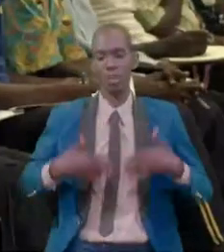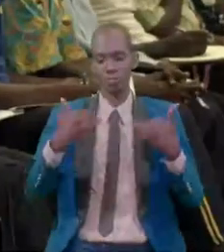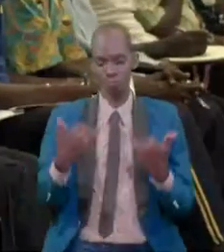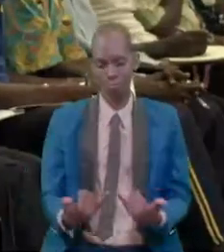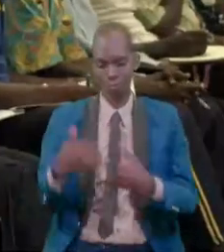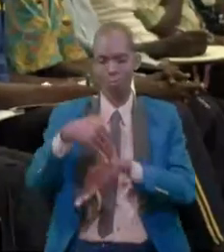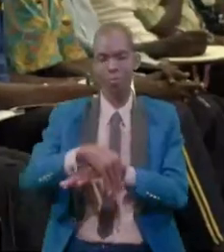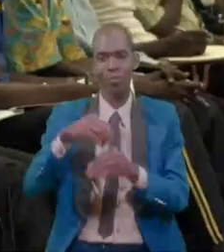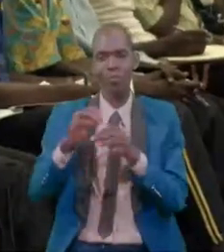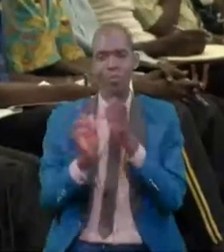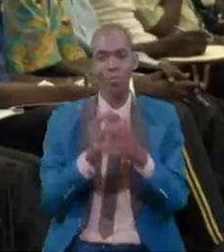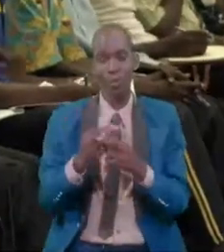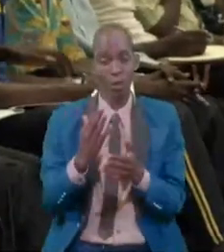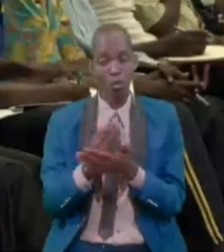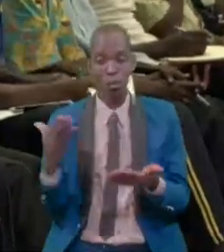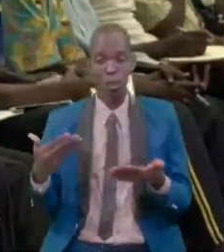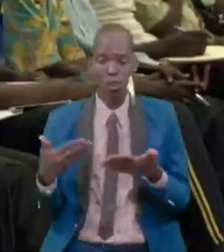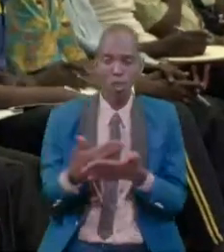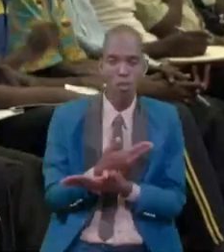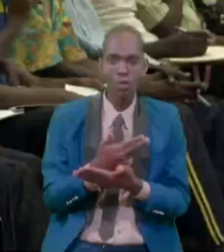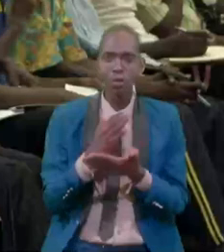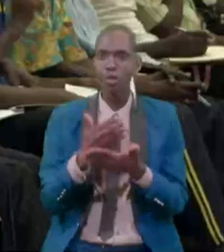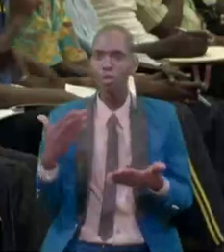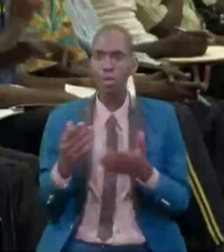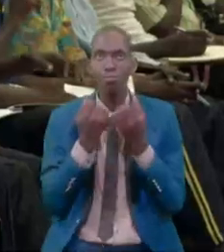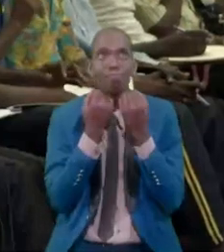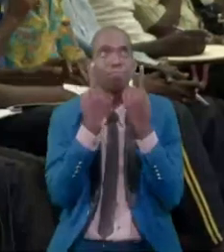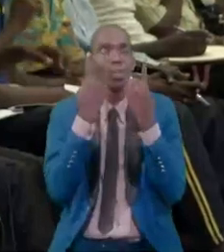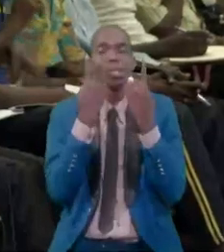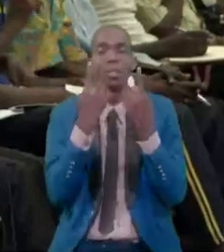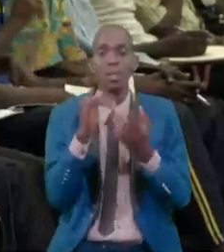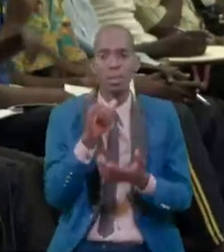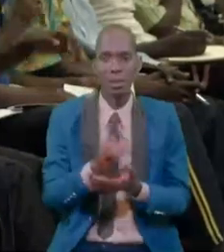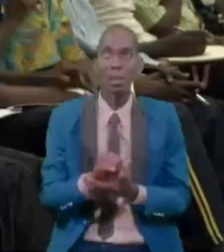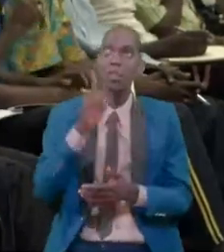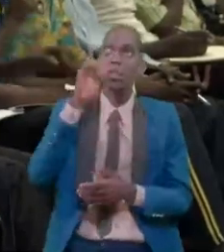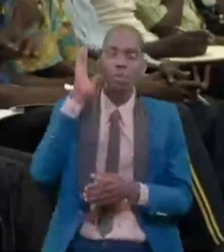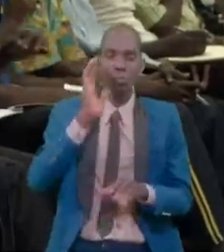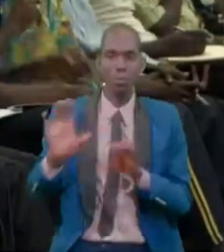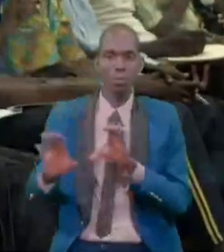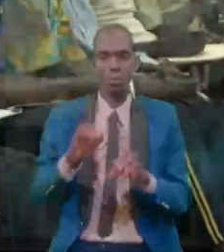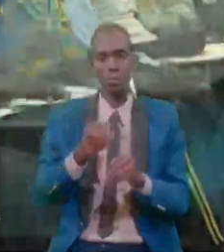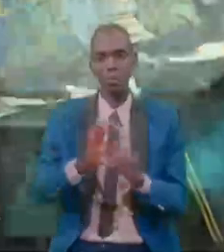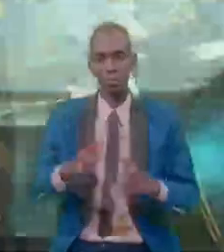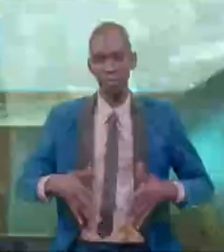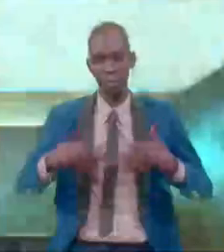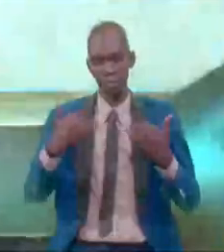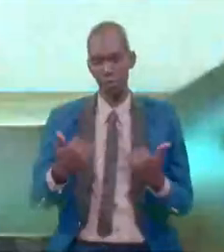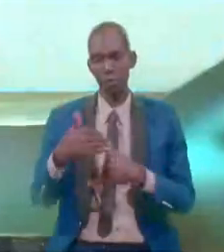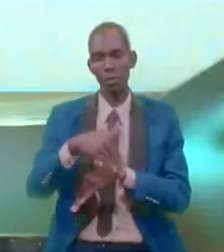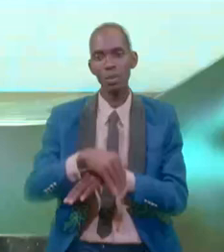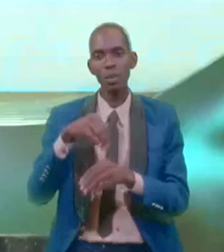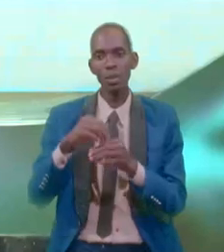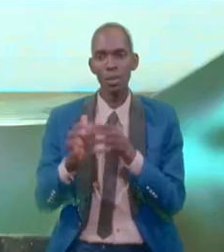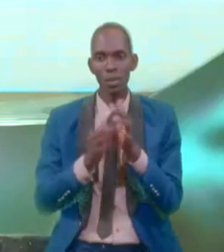nouveau, quelque chose de surprenant, quelque chose d'ébahissant, d'ahurissant, il le fera dans votre vie. Marc